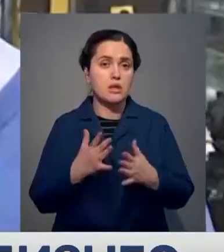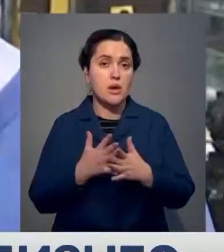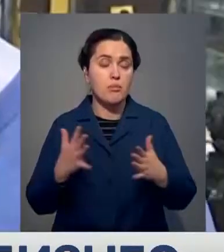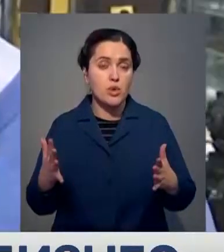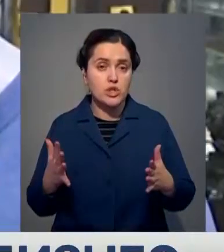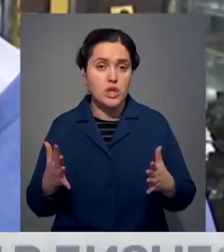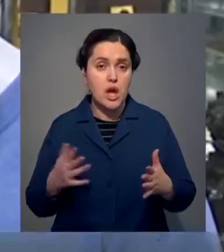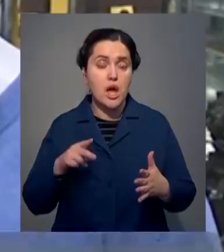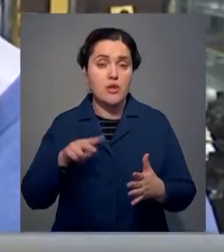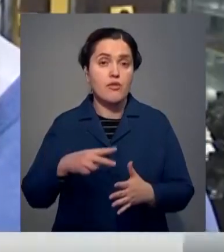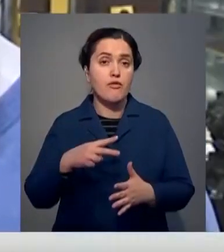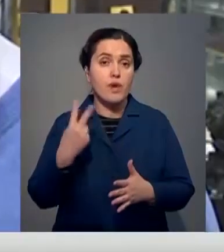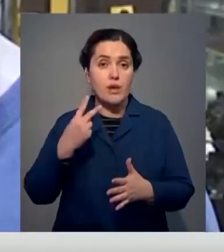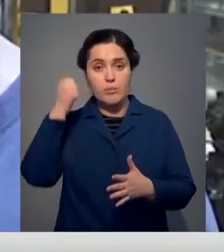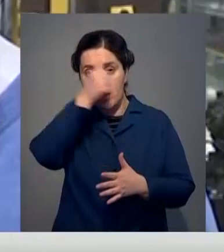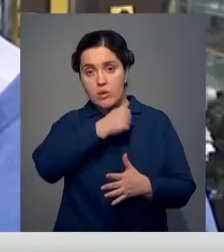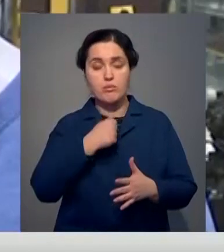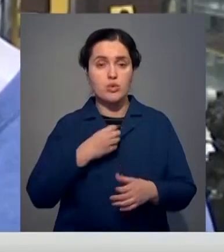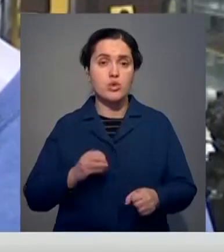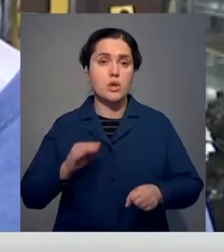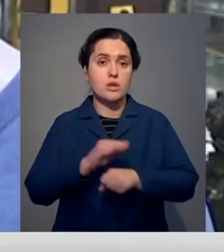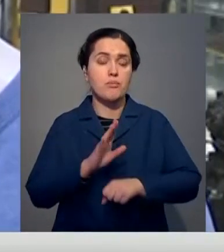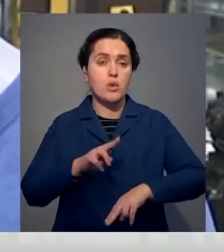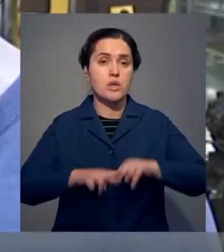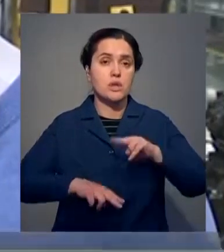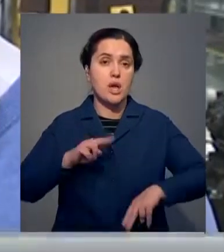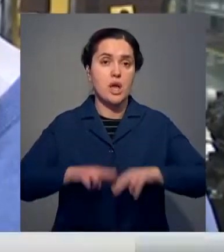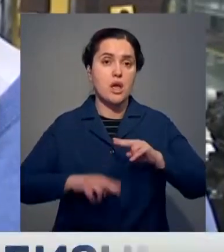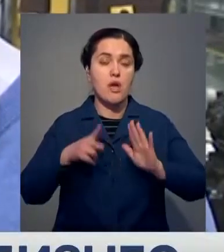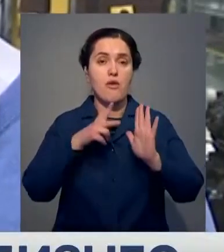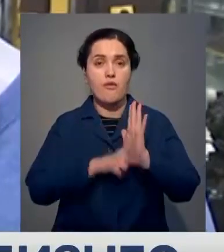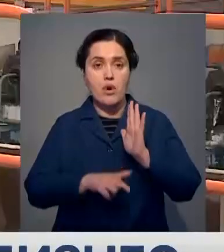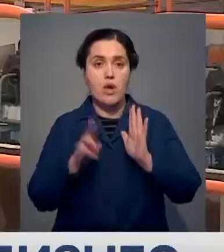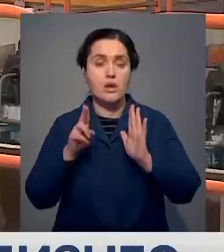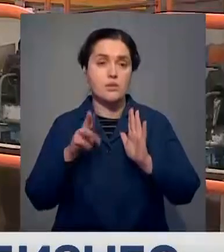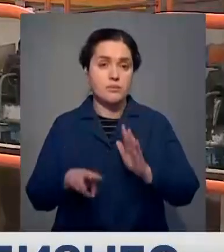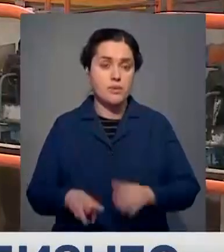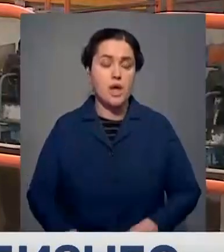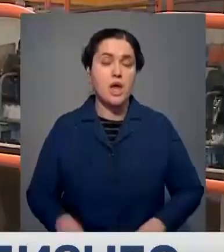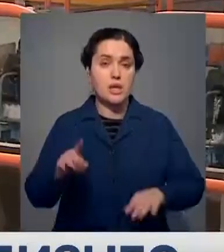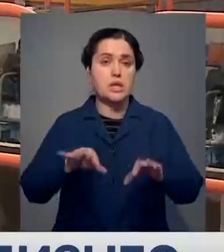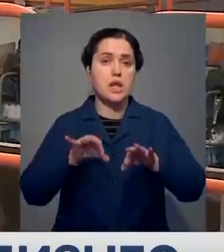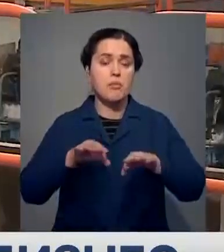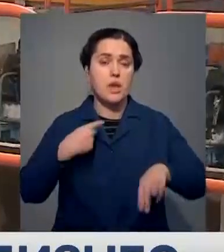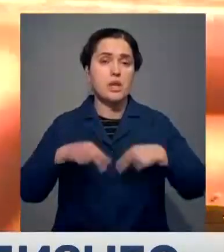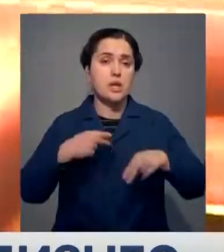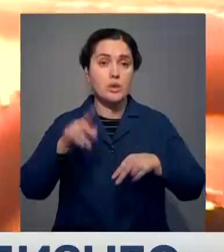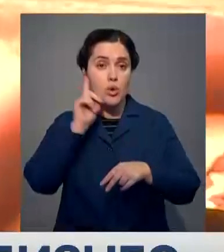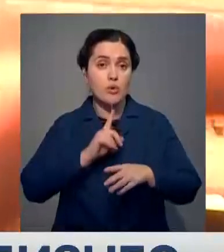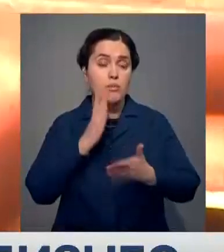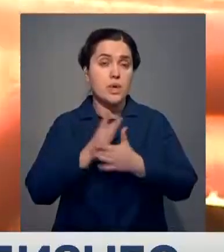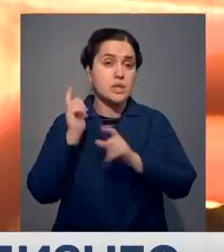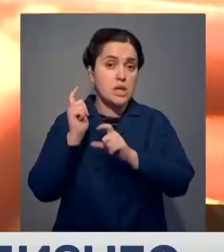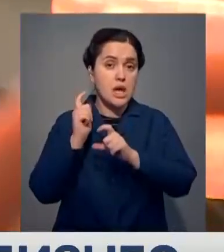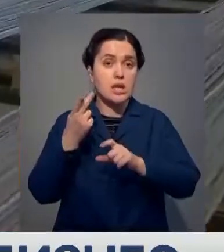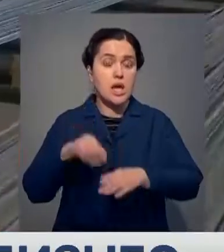в 2022 году мы еще будем пристраивать дополнительно для локализации 8 тысяч квадратных метров. Транспортно-логистическая доступность стала решающей